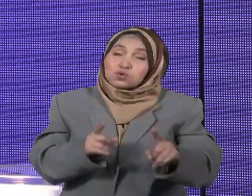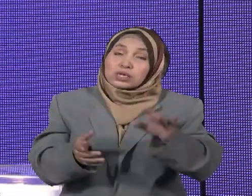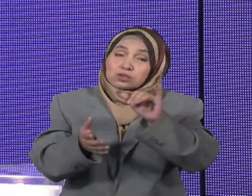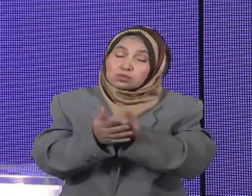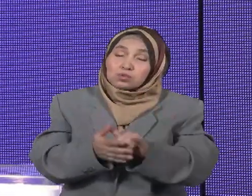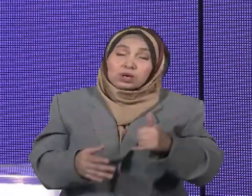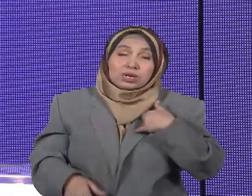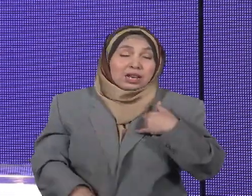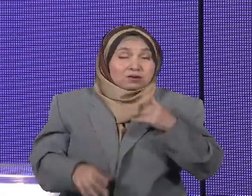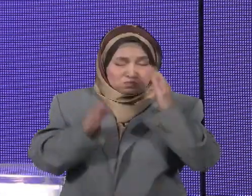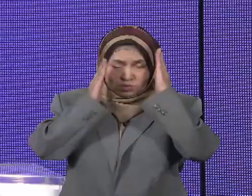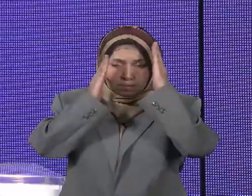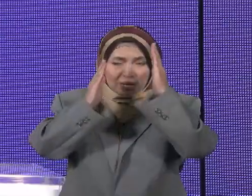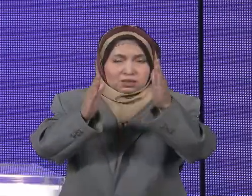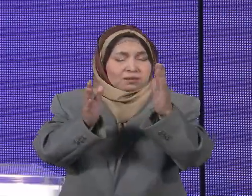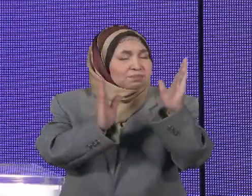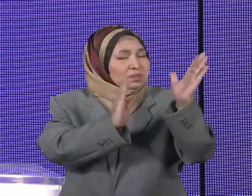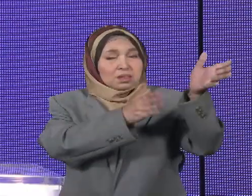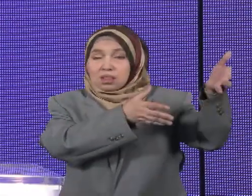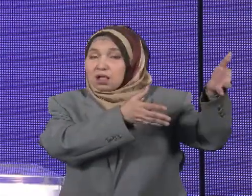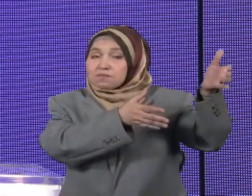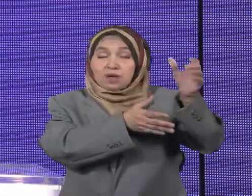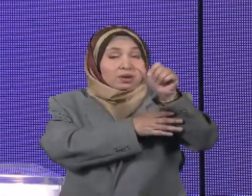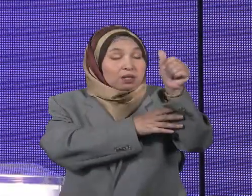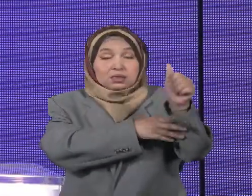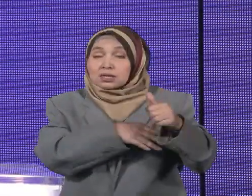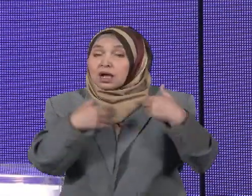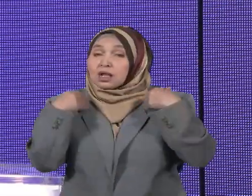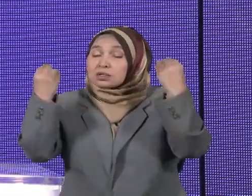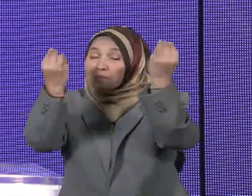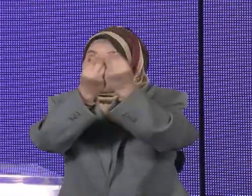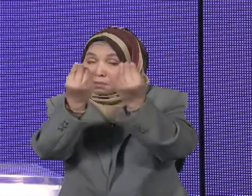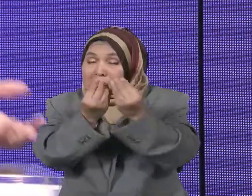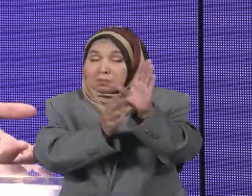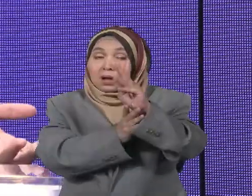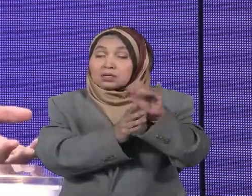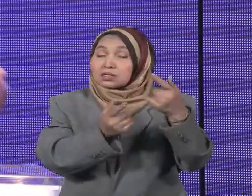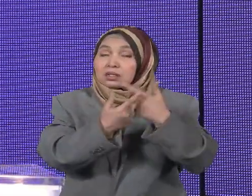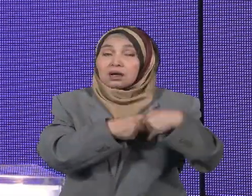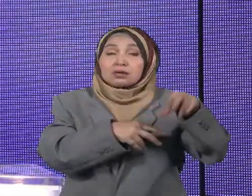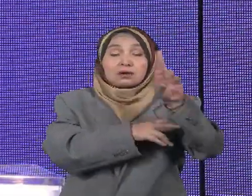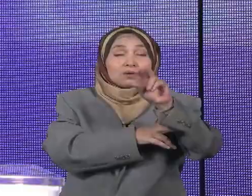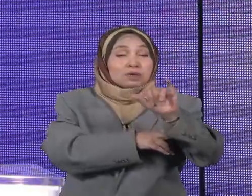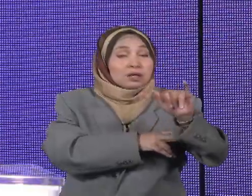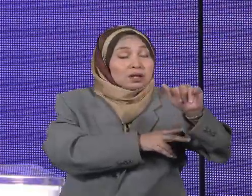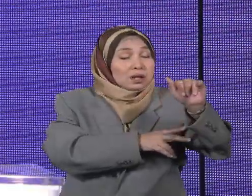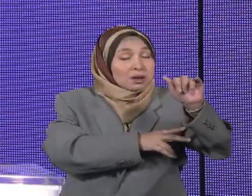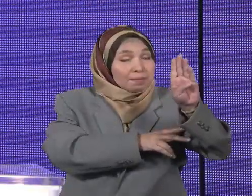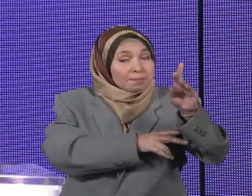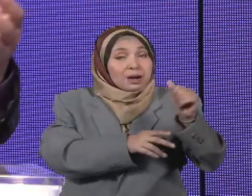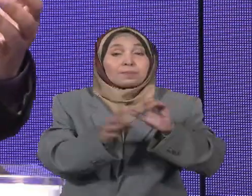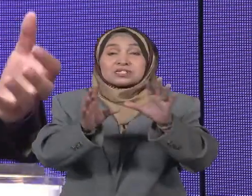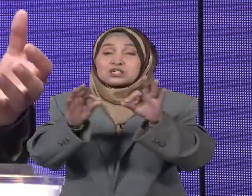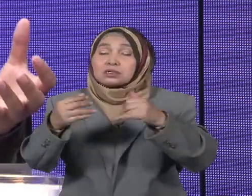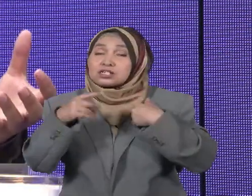iaitu spesifiknya adalah tinggalkan segala apa yang berbaki daripada riba. Maksudnya, kalau di dalam Asbabun Nuzul menceritakan